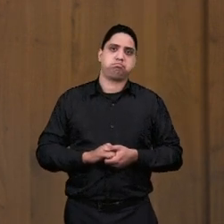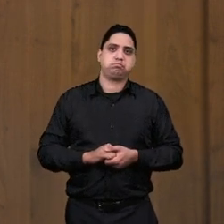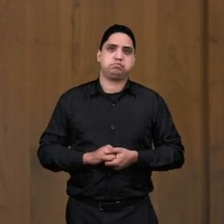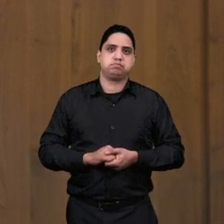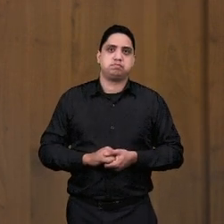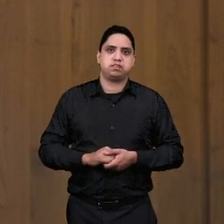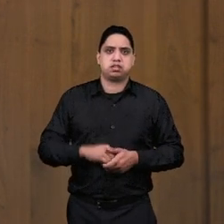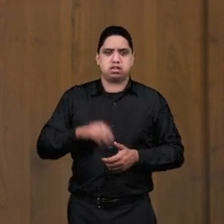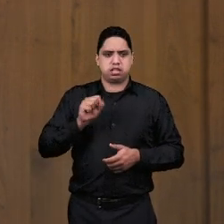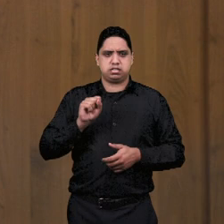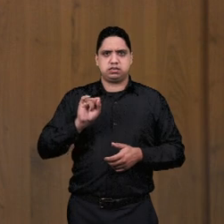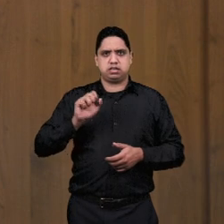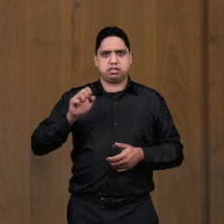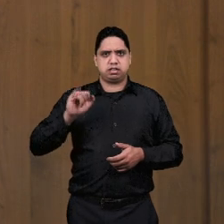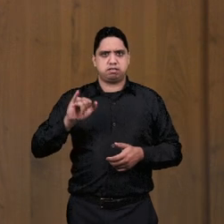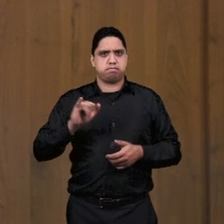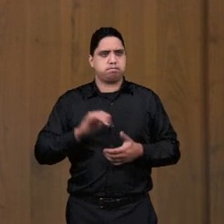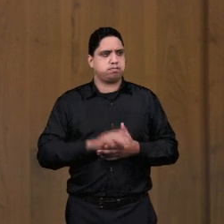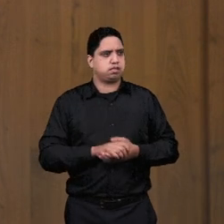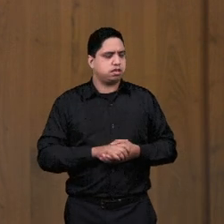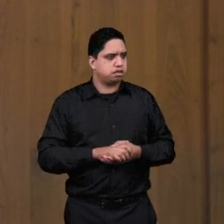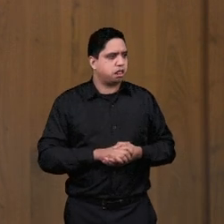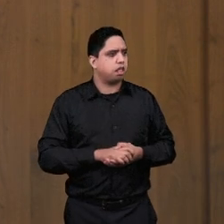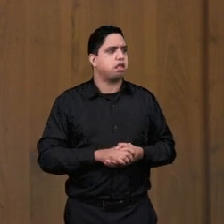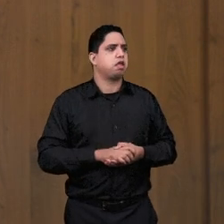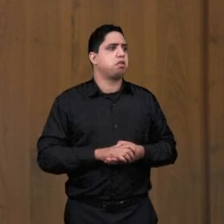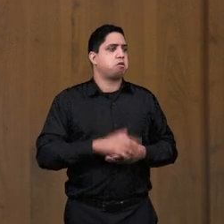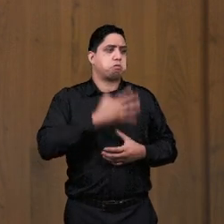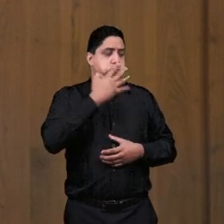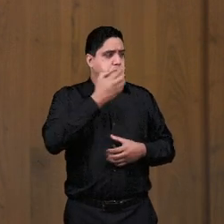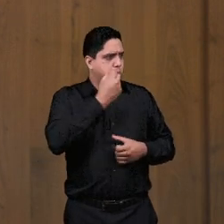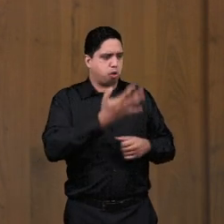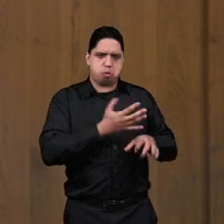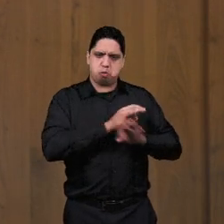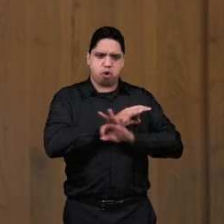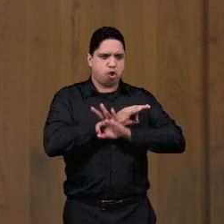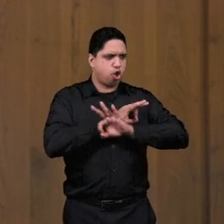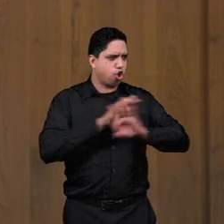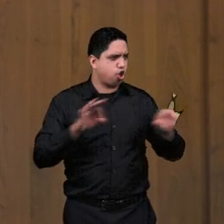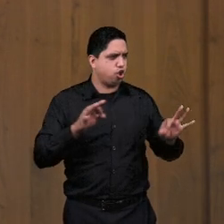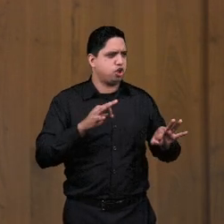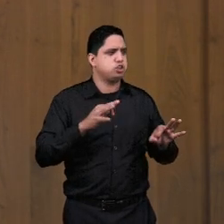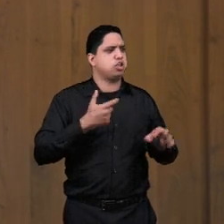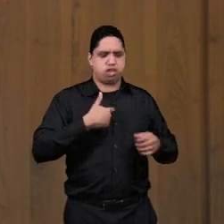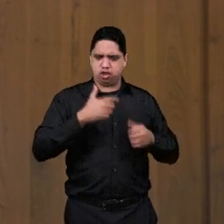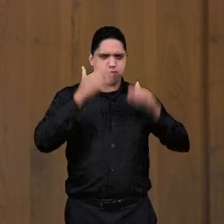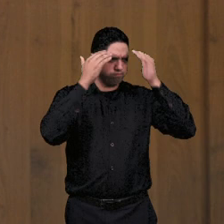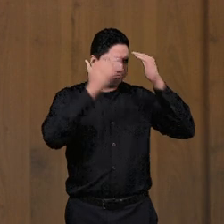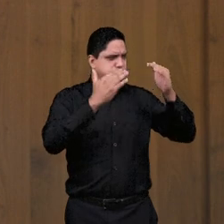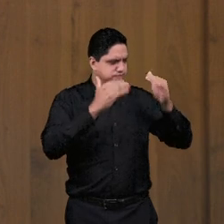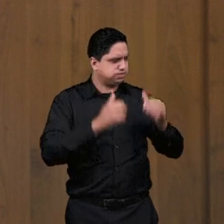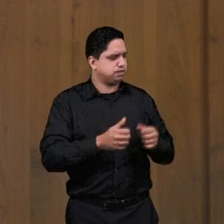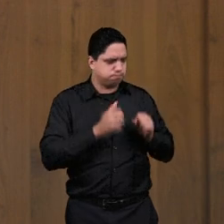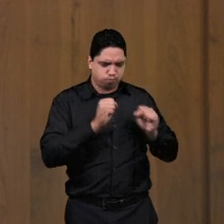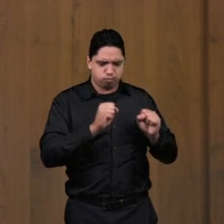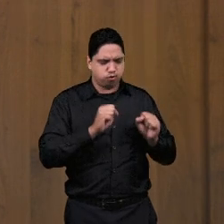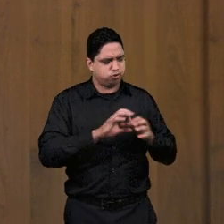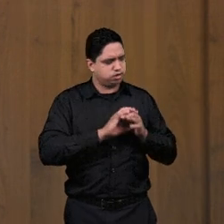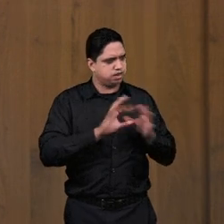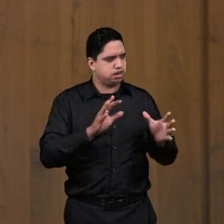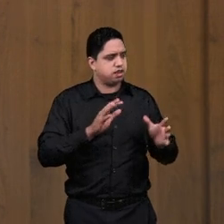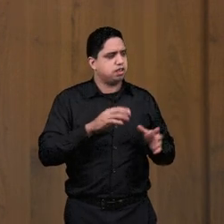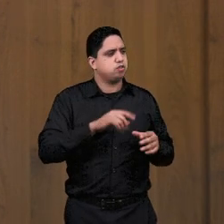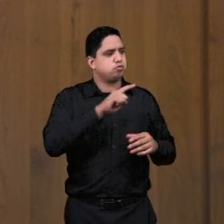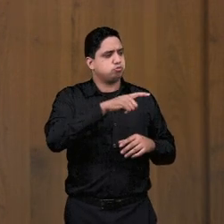dit: mais quelle bonne parole, mon roi! Je vais faire comme ça. De la manière comme le Seigneur a dit, je vais le